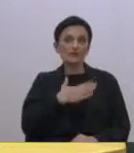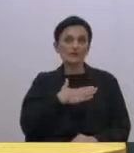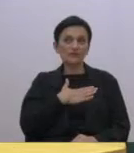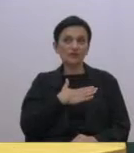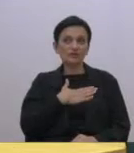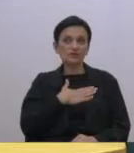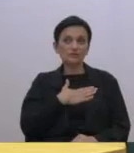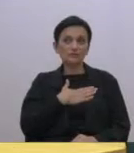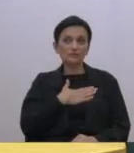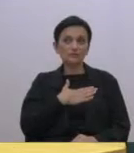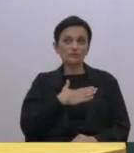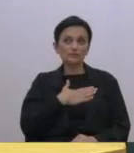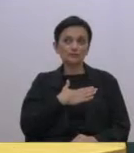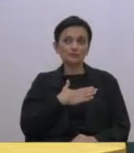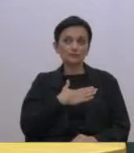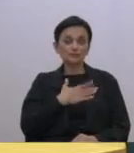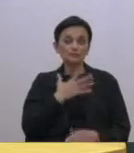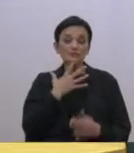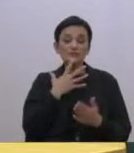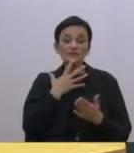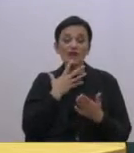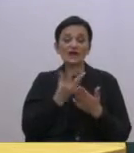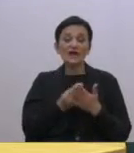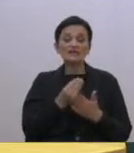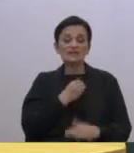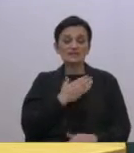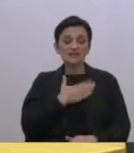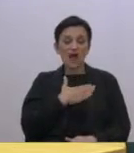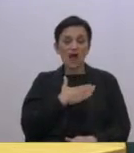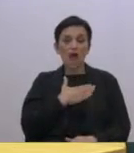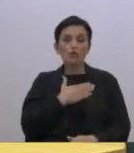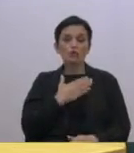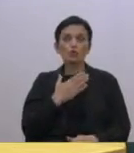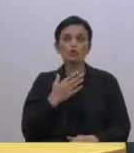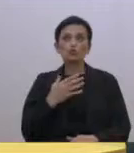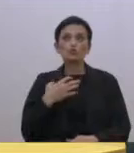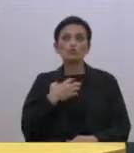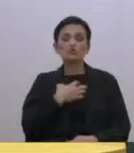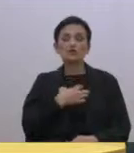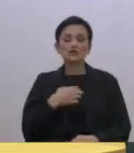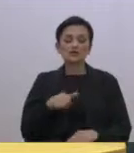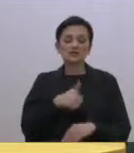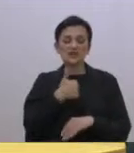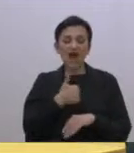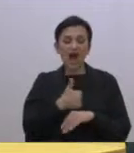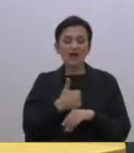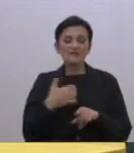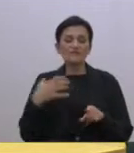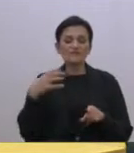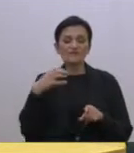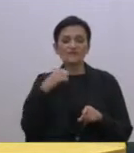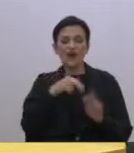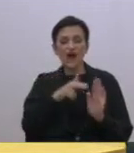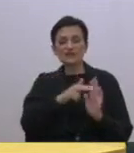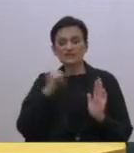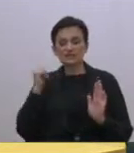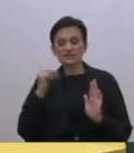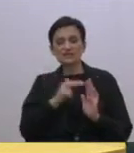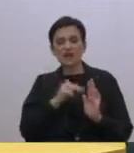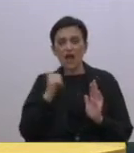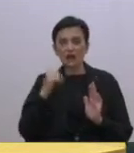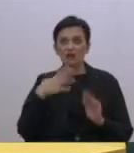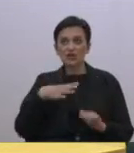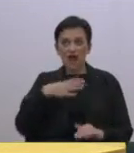ანუ საკუთრების მთავარი ძარცვის ობიექტის, ქართველი ხალხის